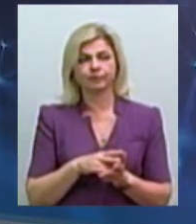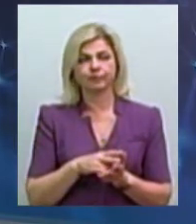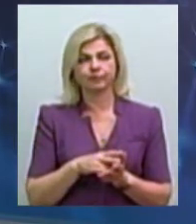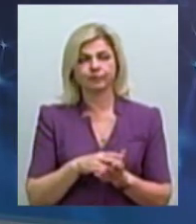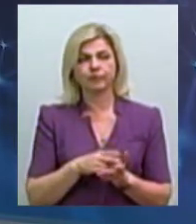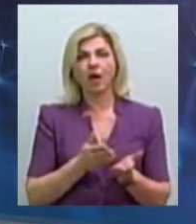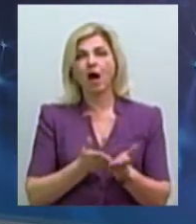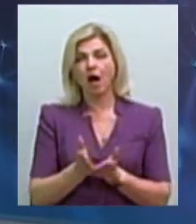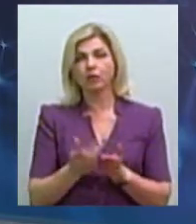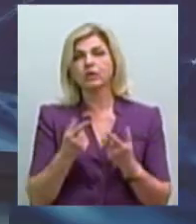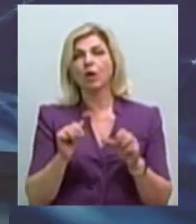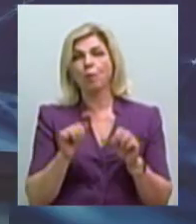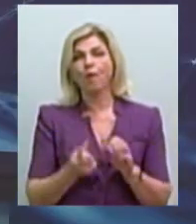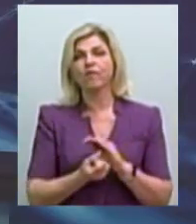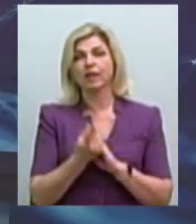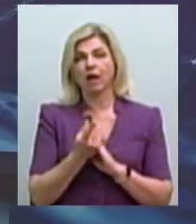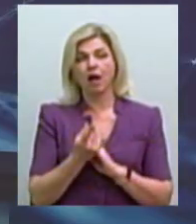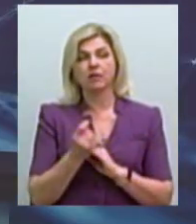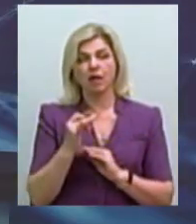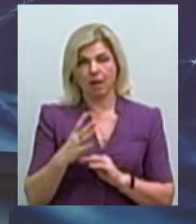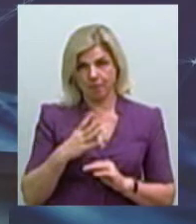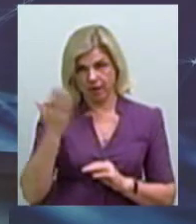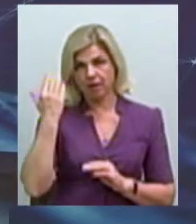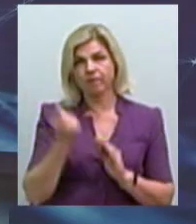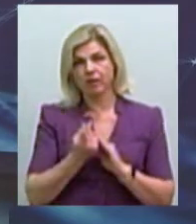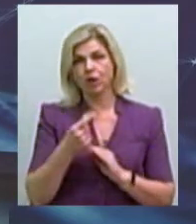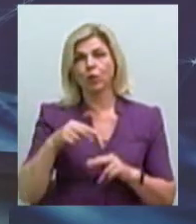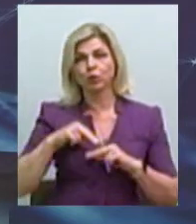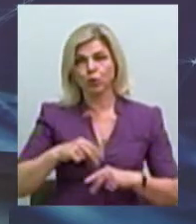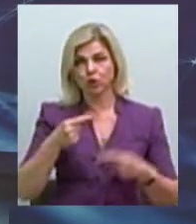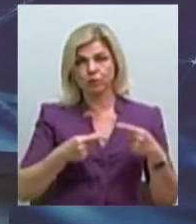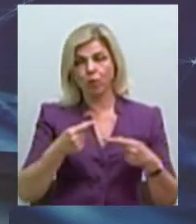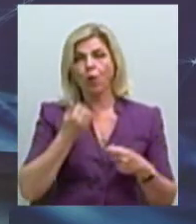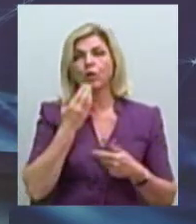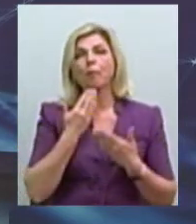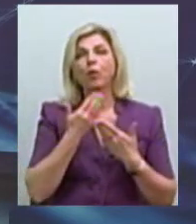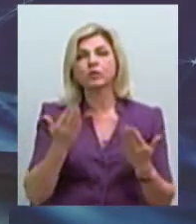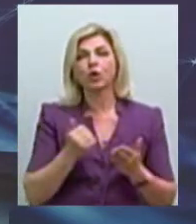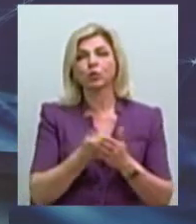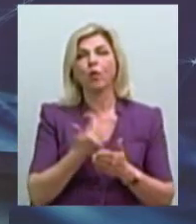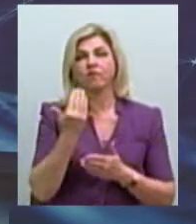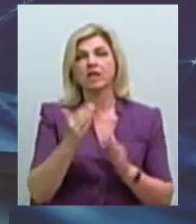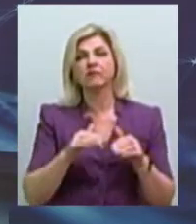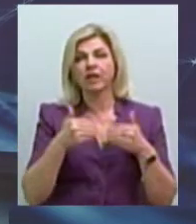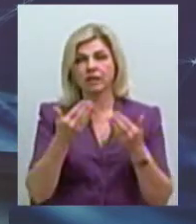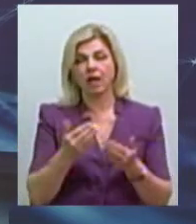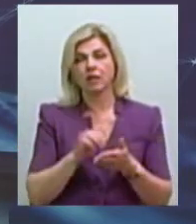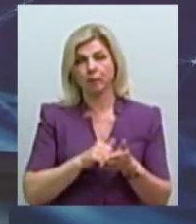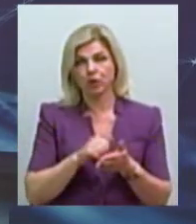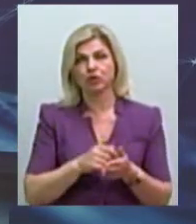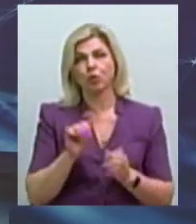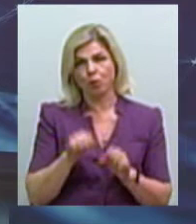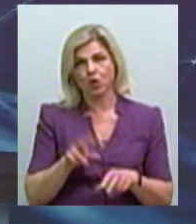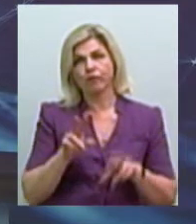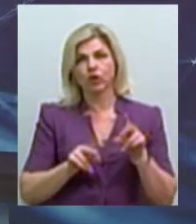потенційна галузь, які можуть виникати і виникали трудові спори. А коли востаннє, до речі, до вас зверталися з цього приводу, чи можна вважати, що там